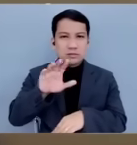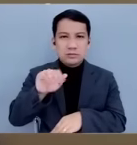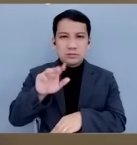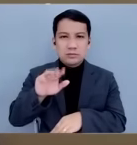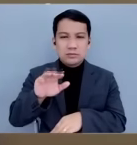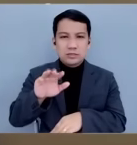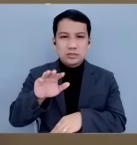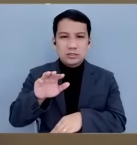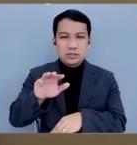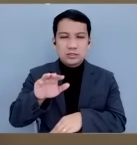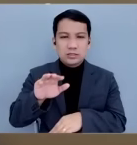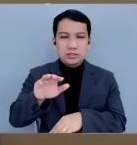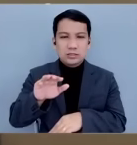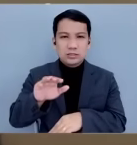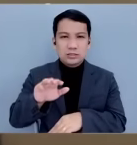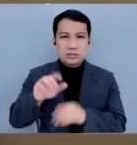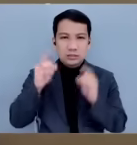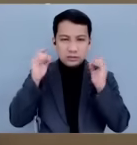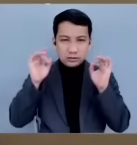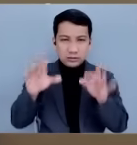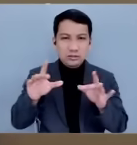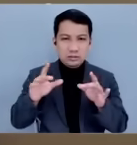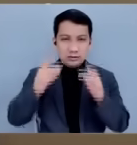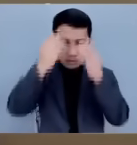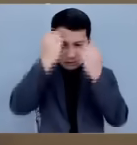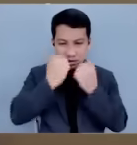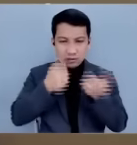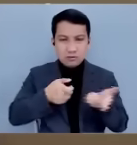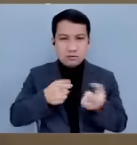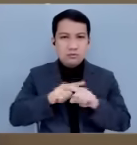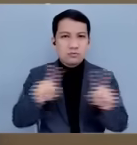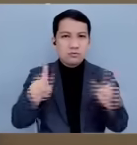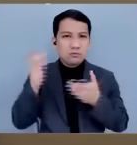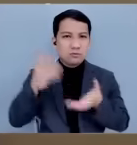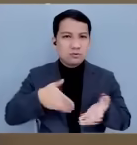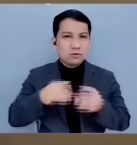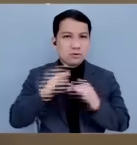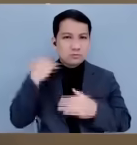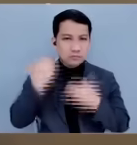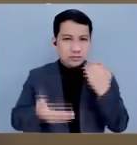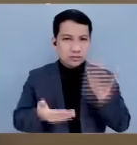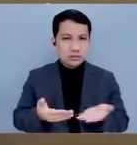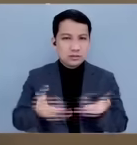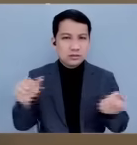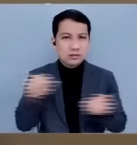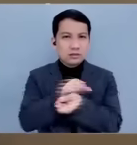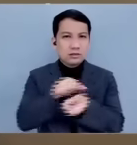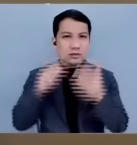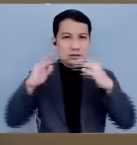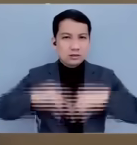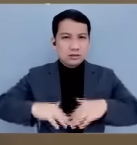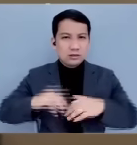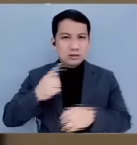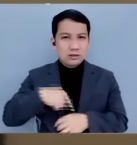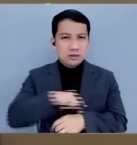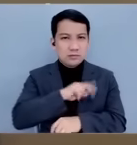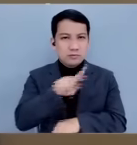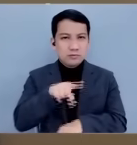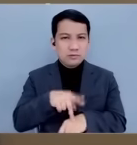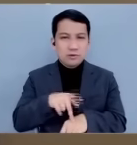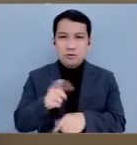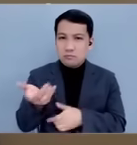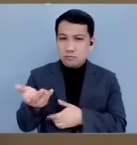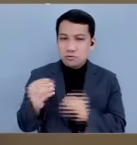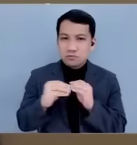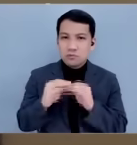terrorist organization that has brought nothing but death and destruction of our country and what is most precious